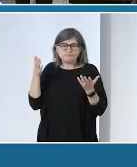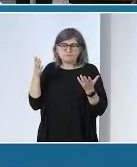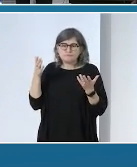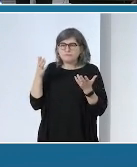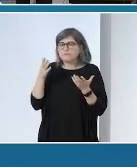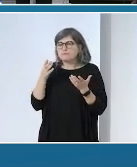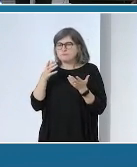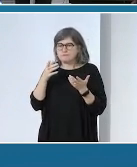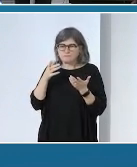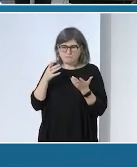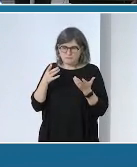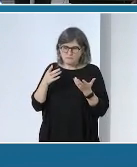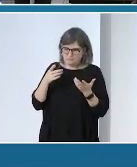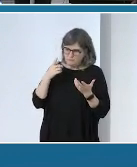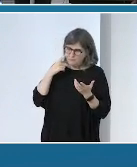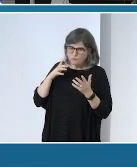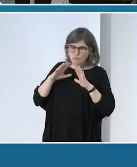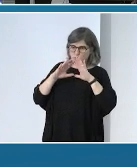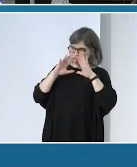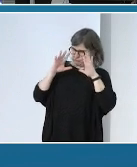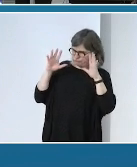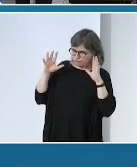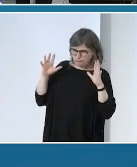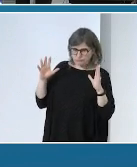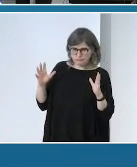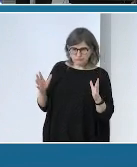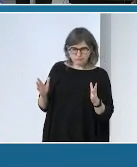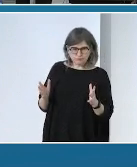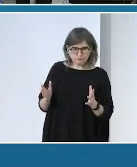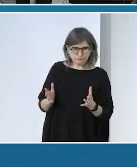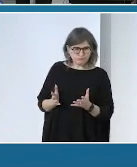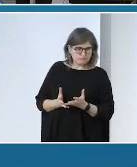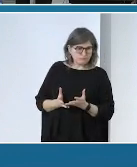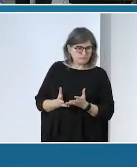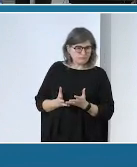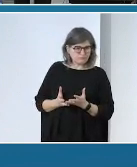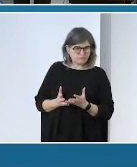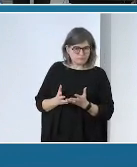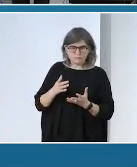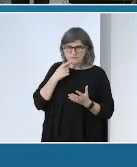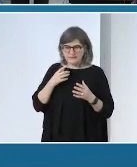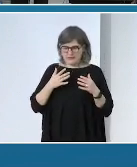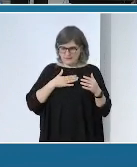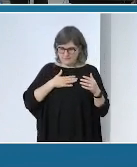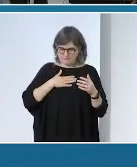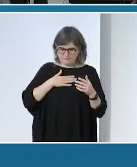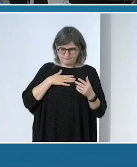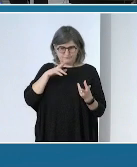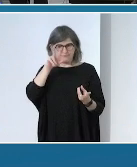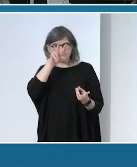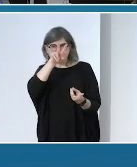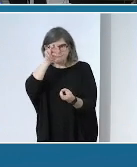sens vestibulaire dans l'ensemble de la sensibilité proprioceptive, ce qu'on appelle